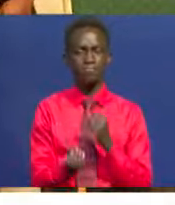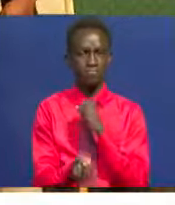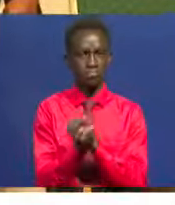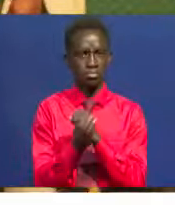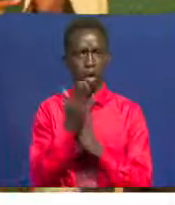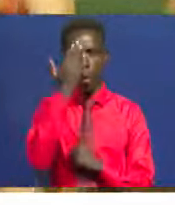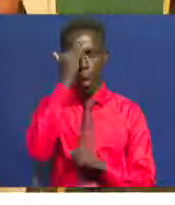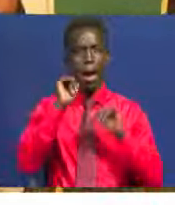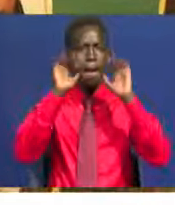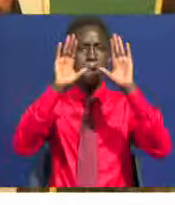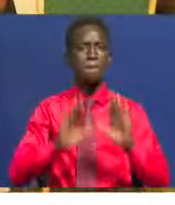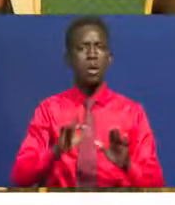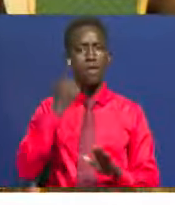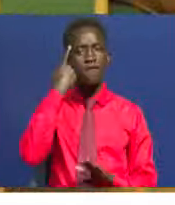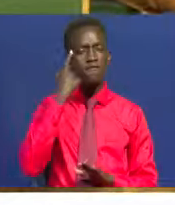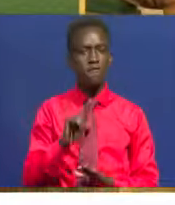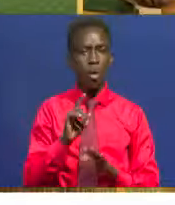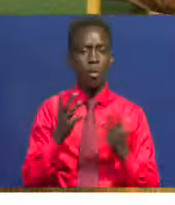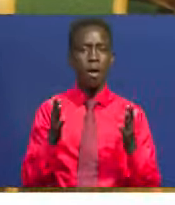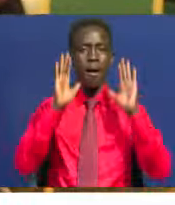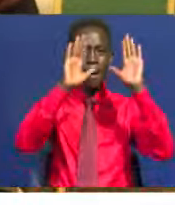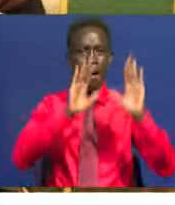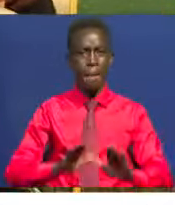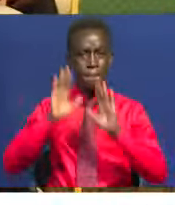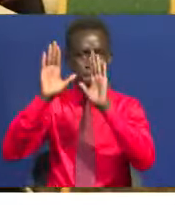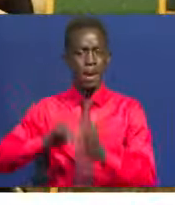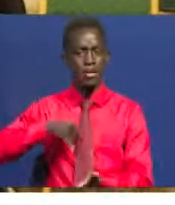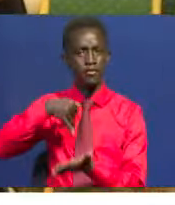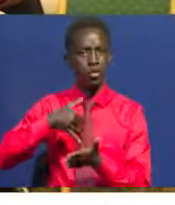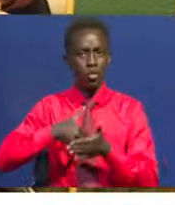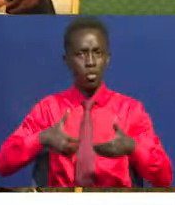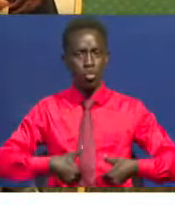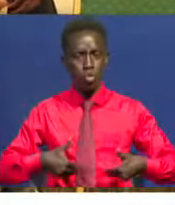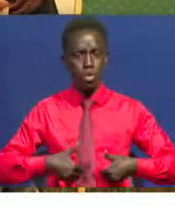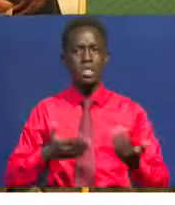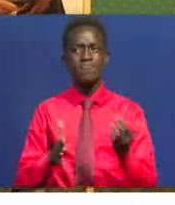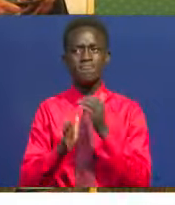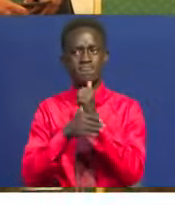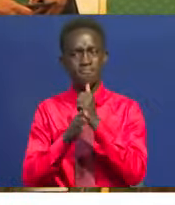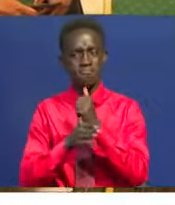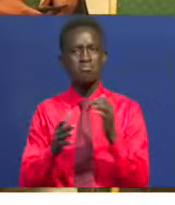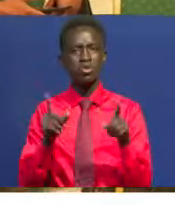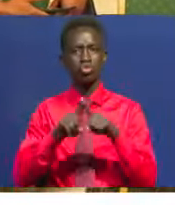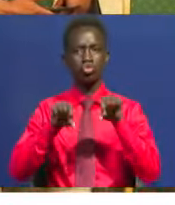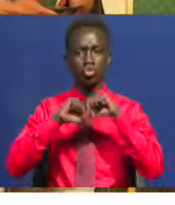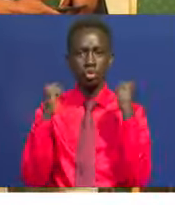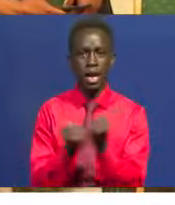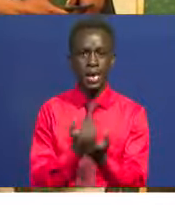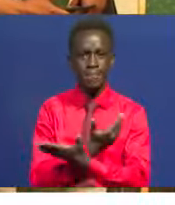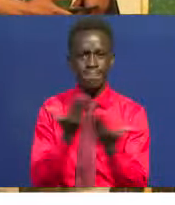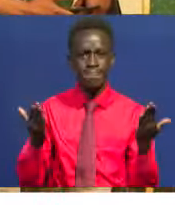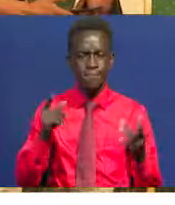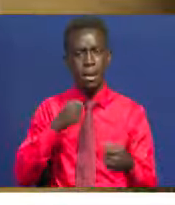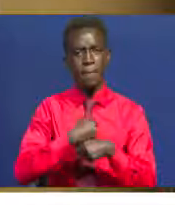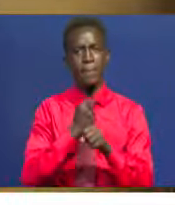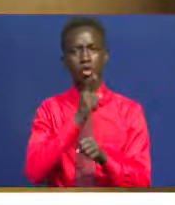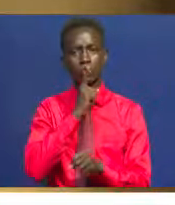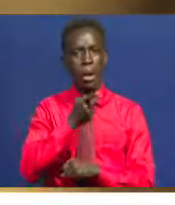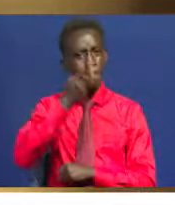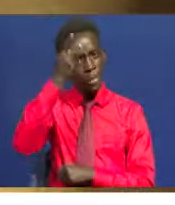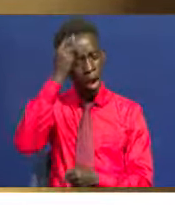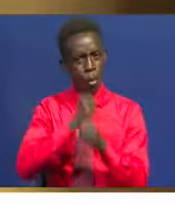ya kuhamasisha vijana kuwa mabalozi wema katika jamii na kuhakikisha kwamba utekelezaji wa haki ya uzazi